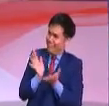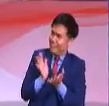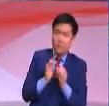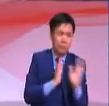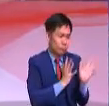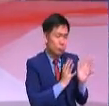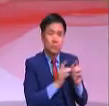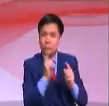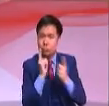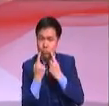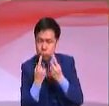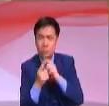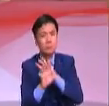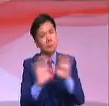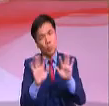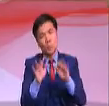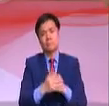penting.